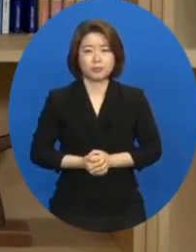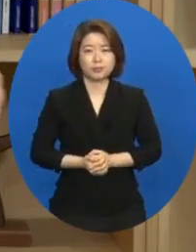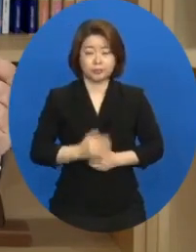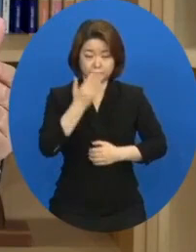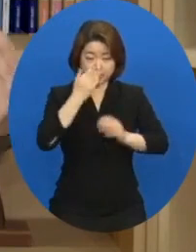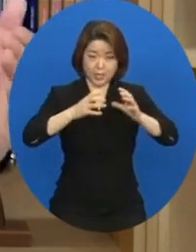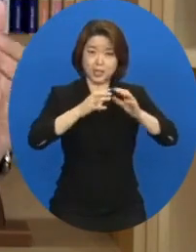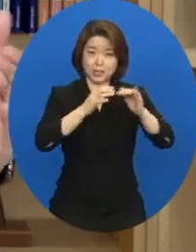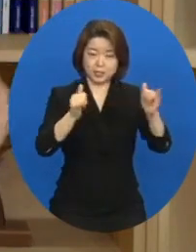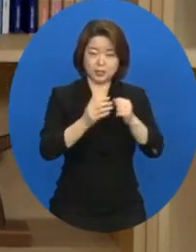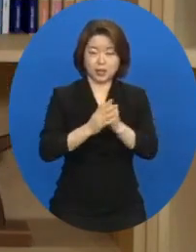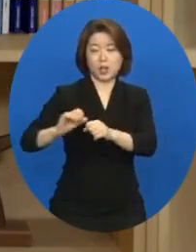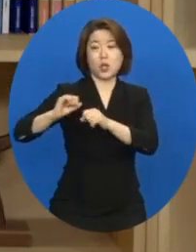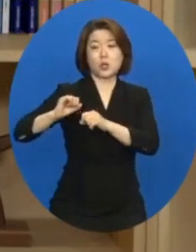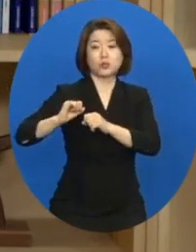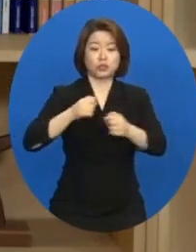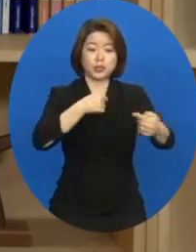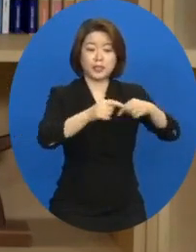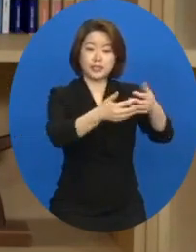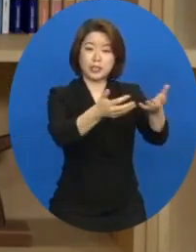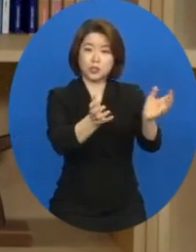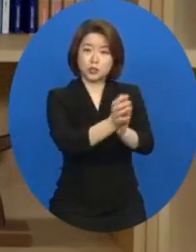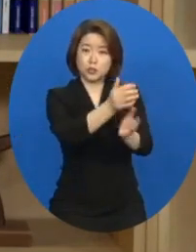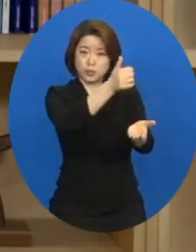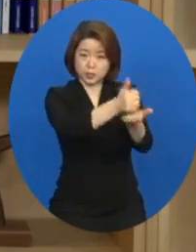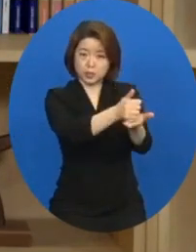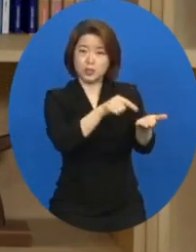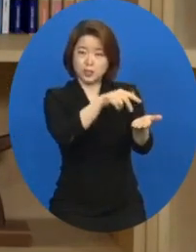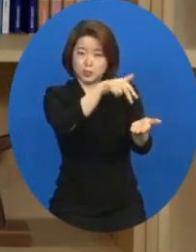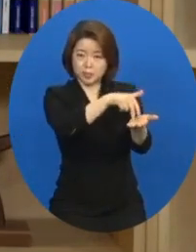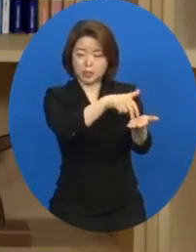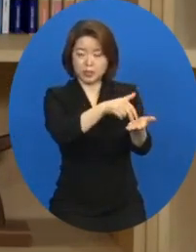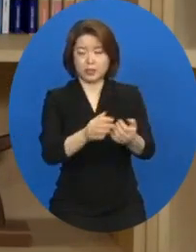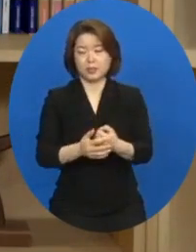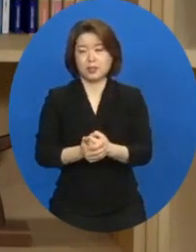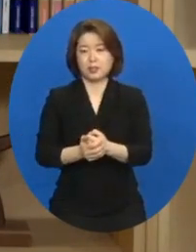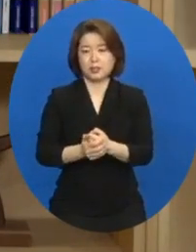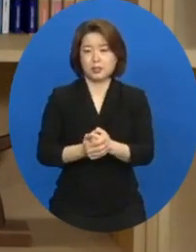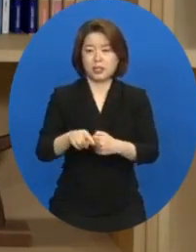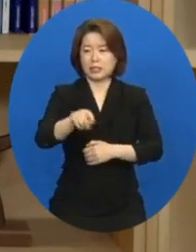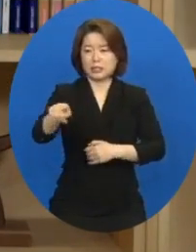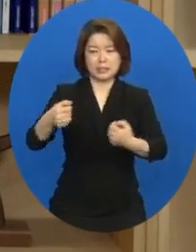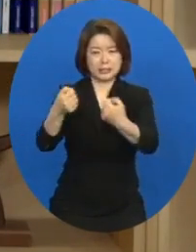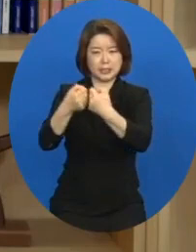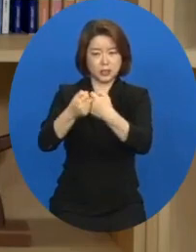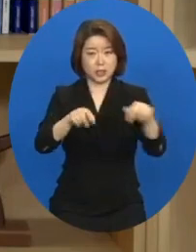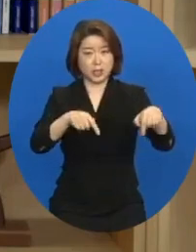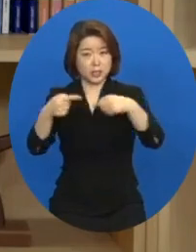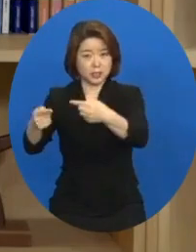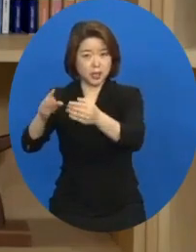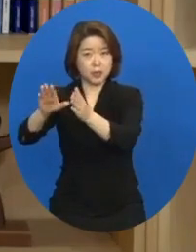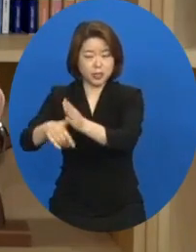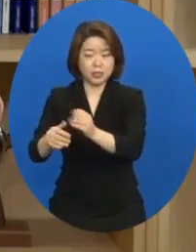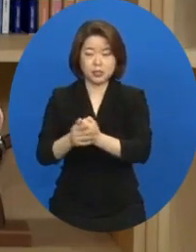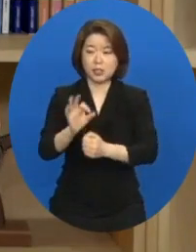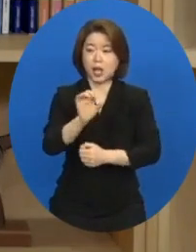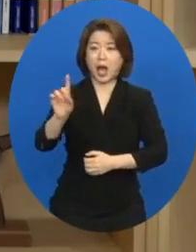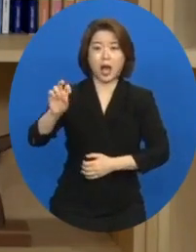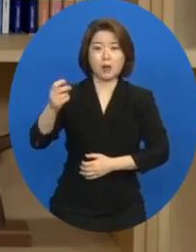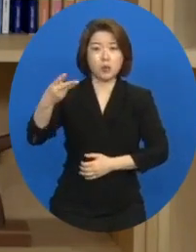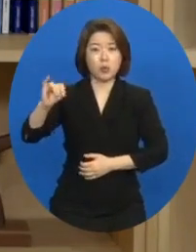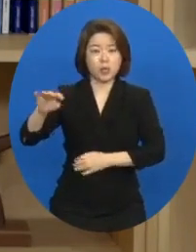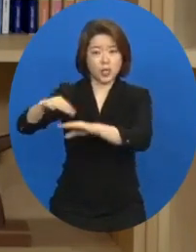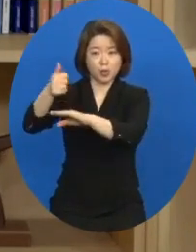이스라엘을 군대 지휘관 될 로서는 사실 그 전쟁에 나갔을 때 그 아모리 왕